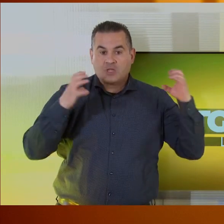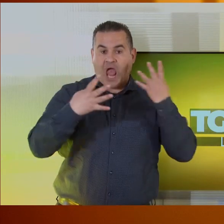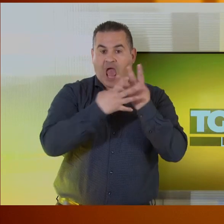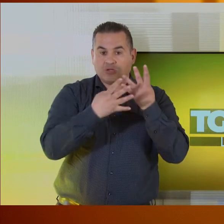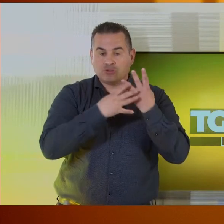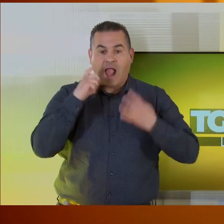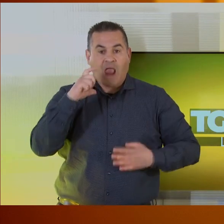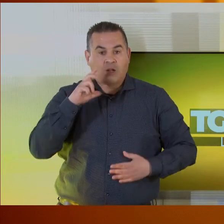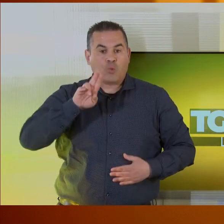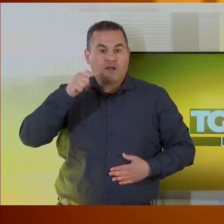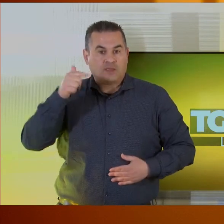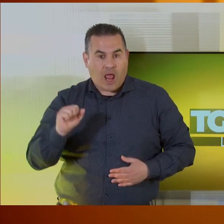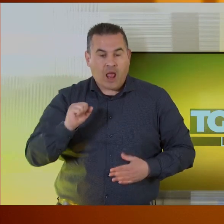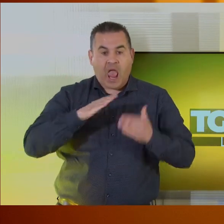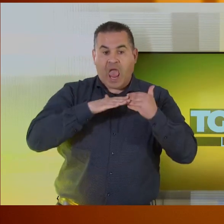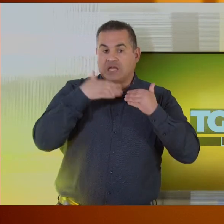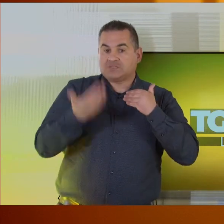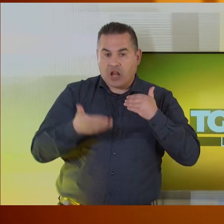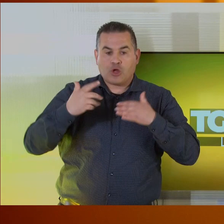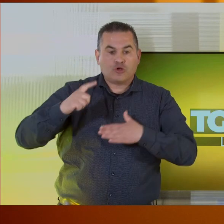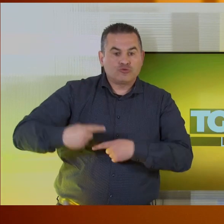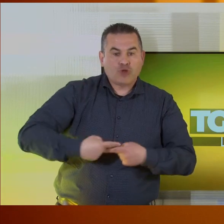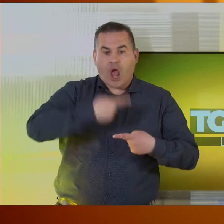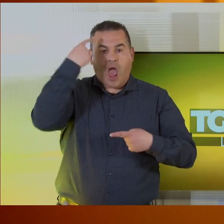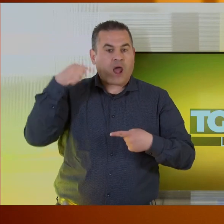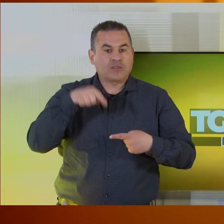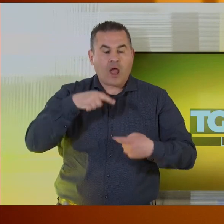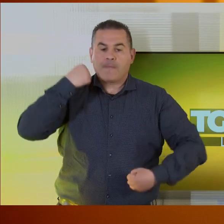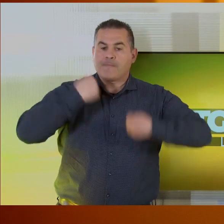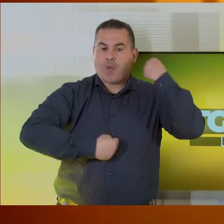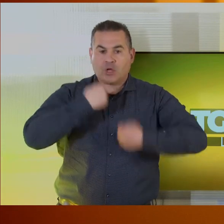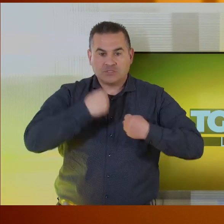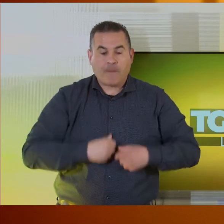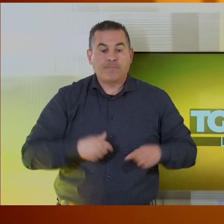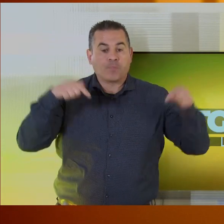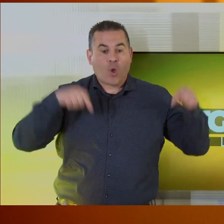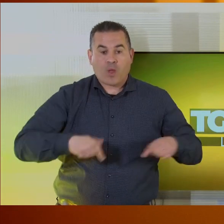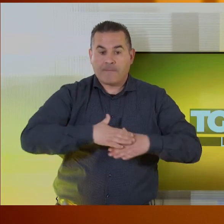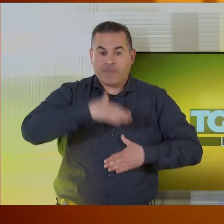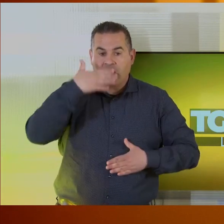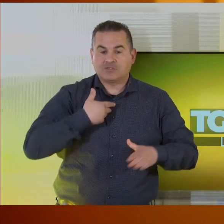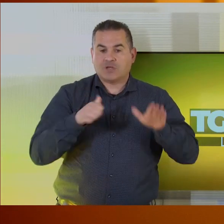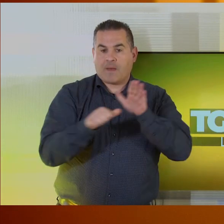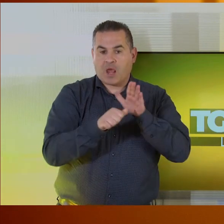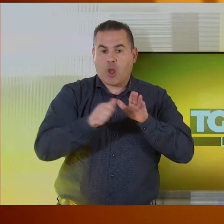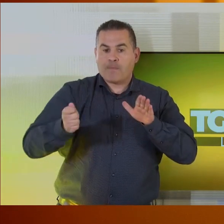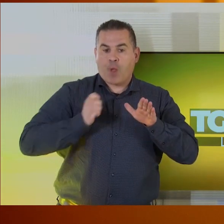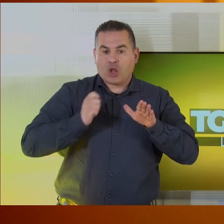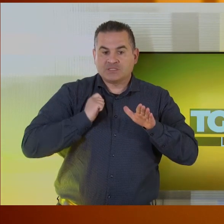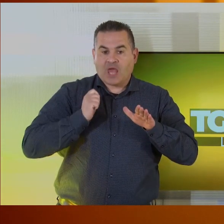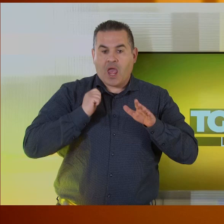Giornata di protesta all'esterno della casa circondariale di Uta, dove stamattina il personale della Polizia Penitenziaria e l'Unione Sindacati